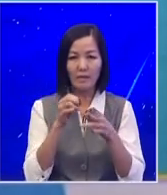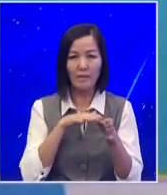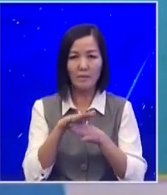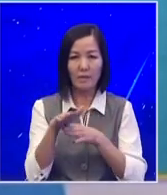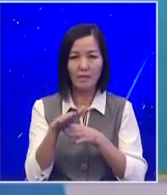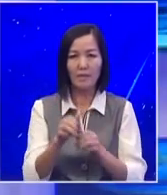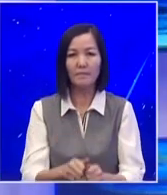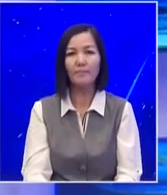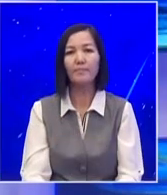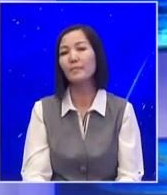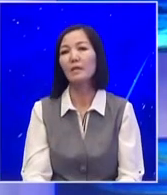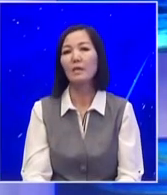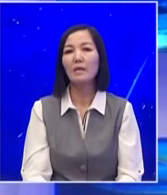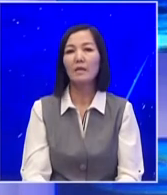исполнение.